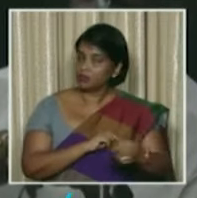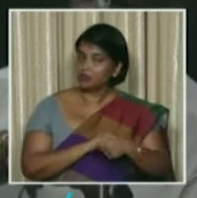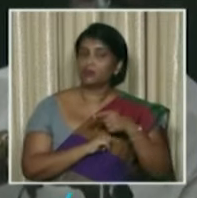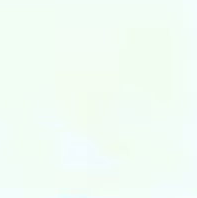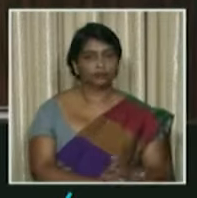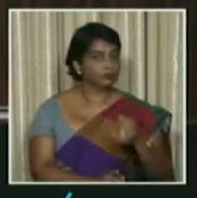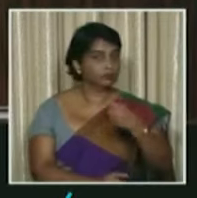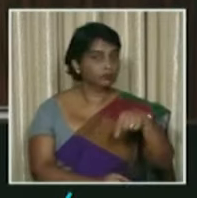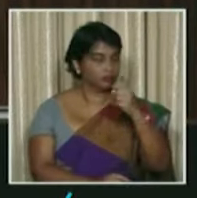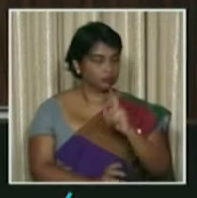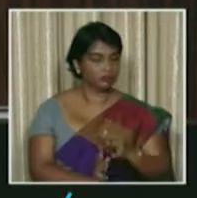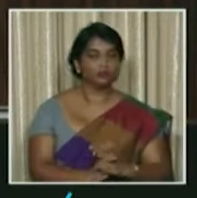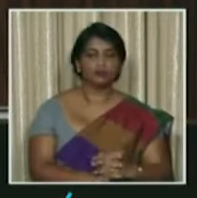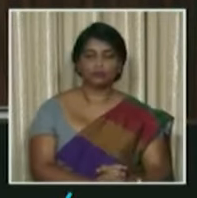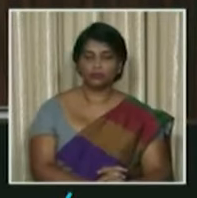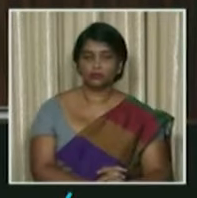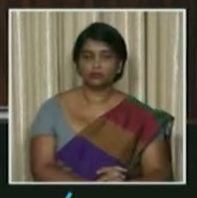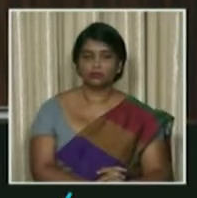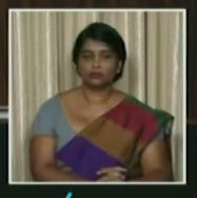අනුමත කළ යුතුය.